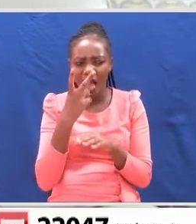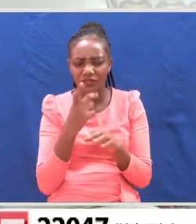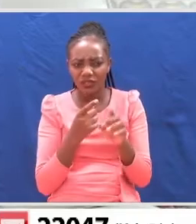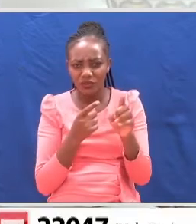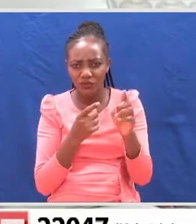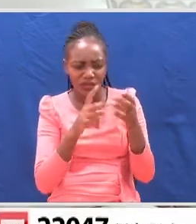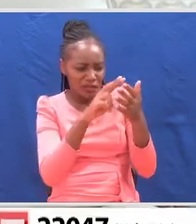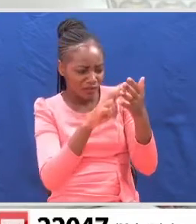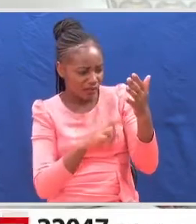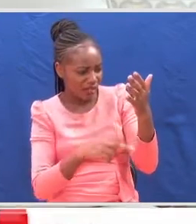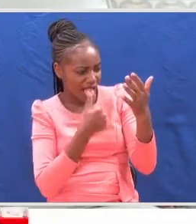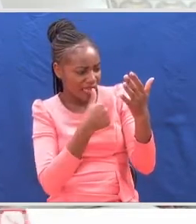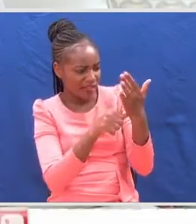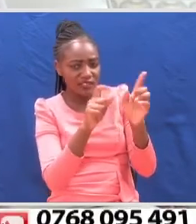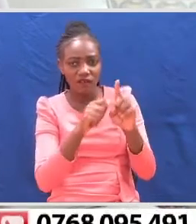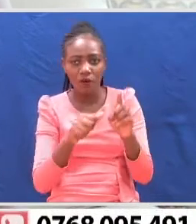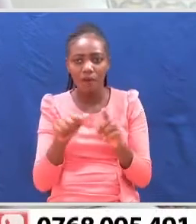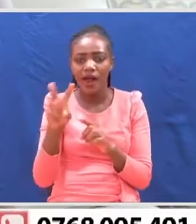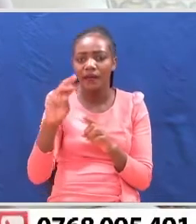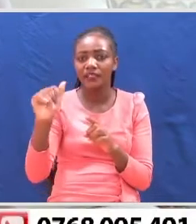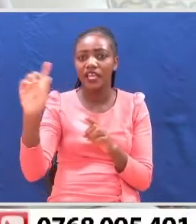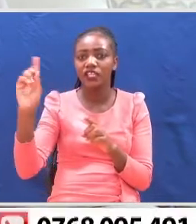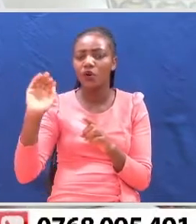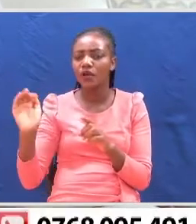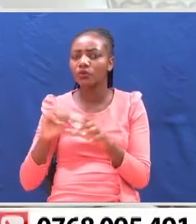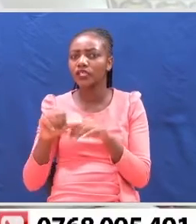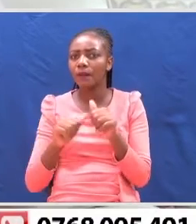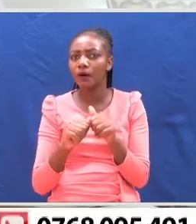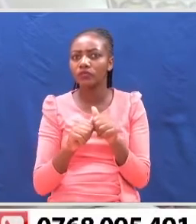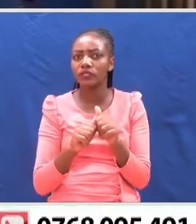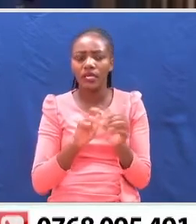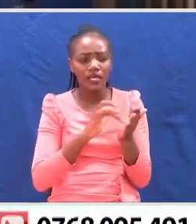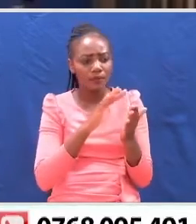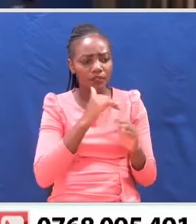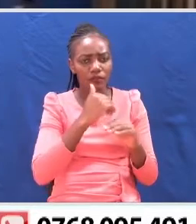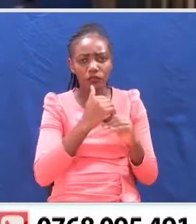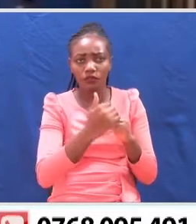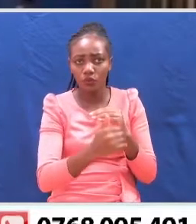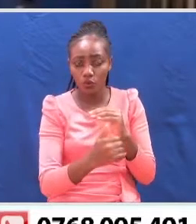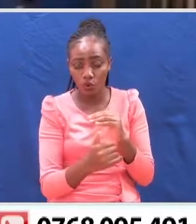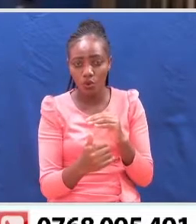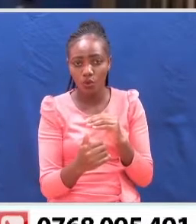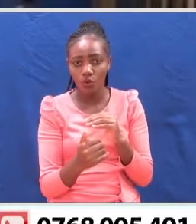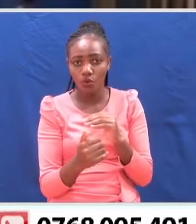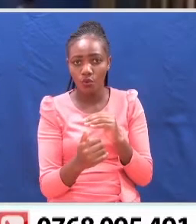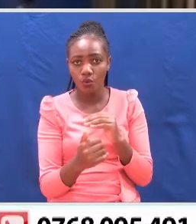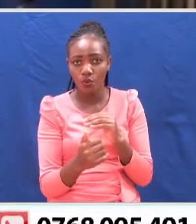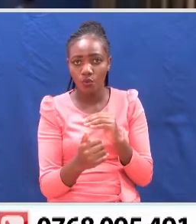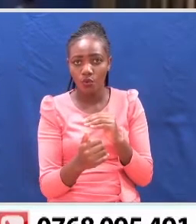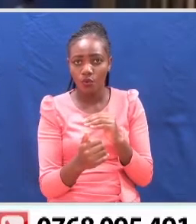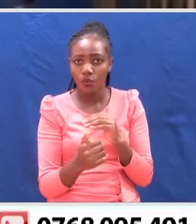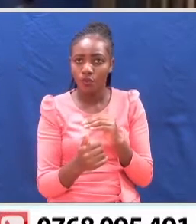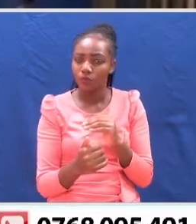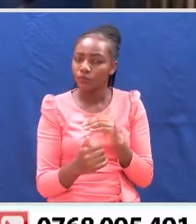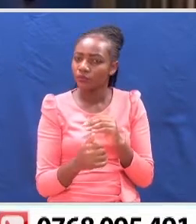ile barua kutoka kwa County Assembly ya Nairobi kuhusiana na kubanduliwa kwa Gavana Sonko, tofauti